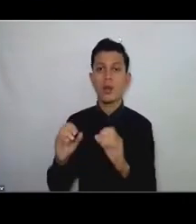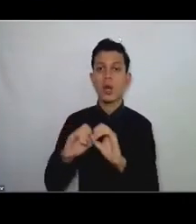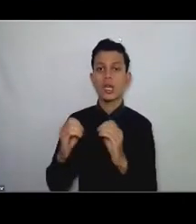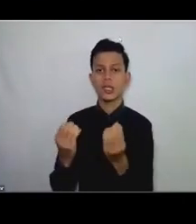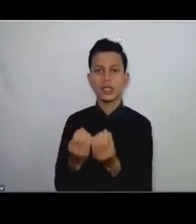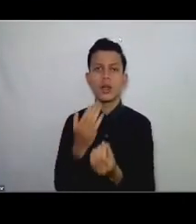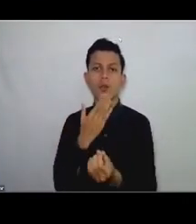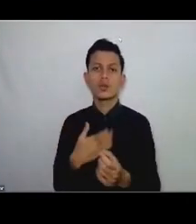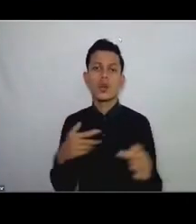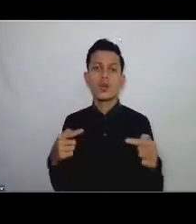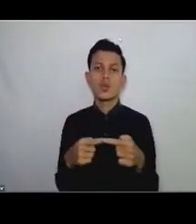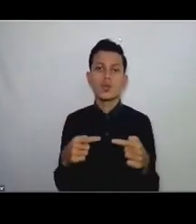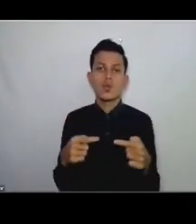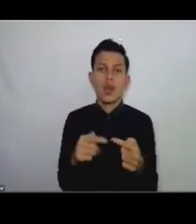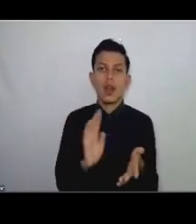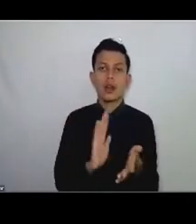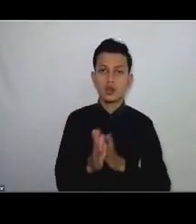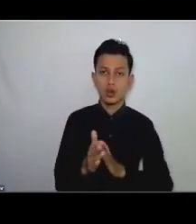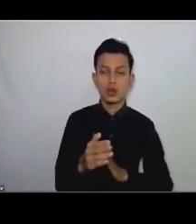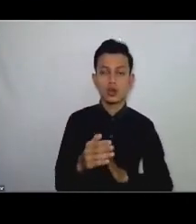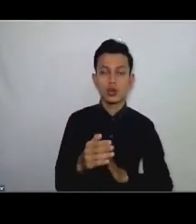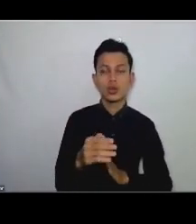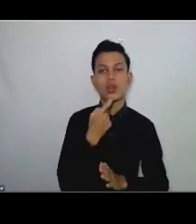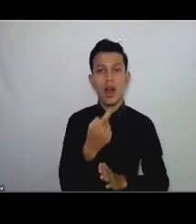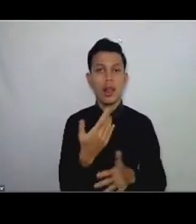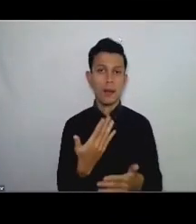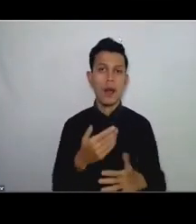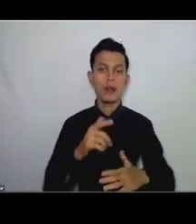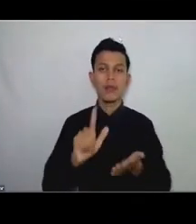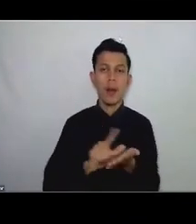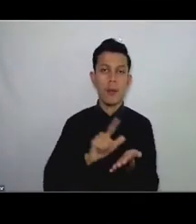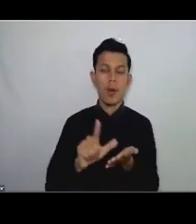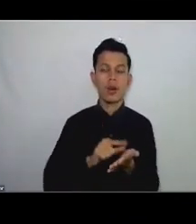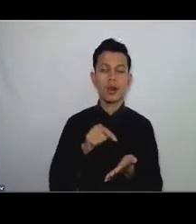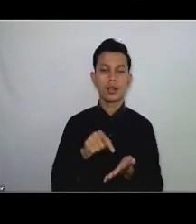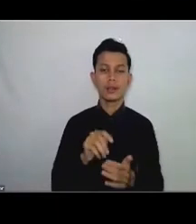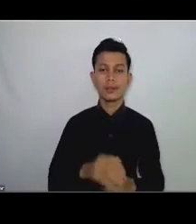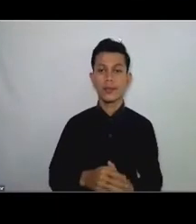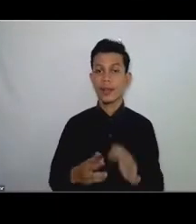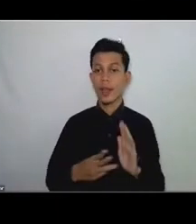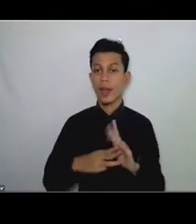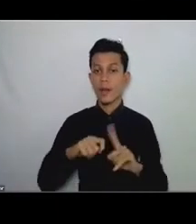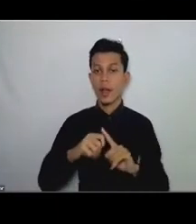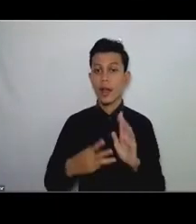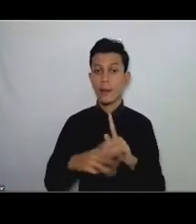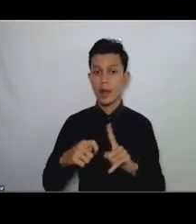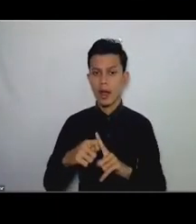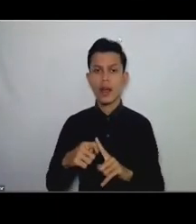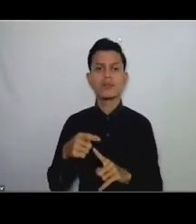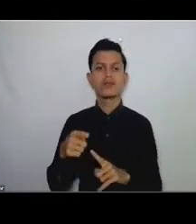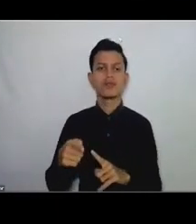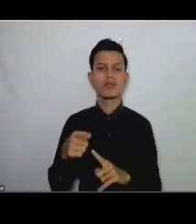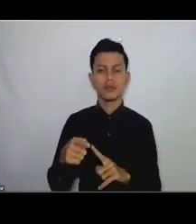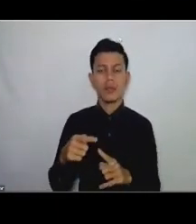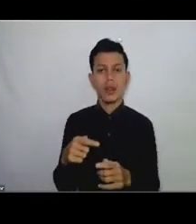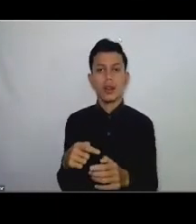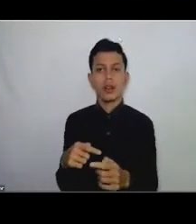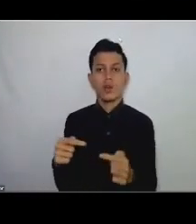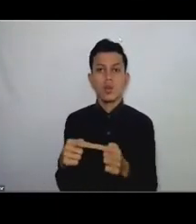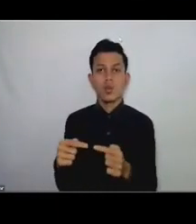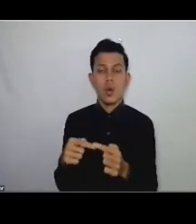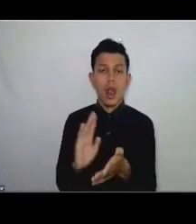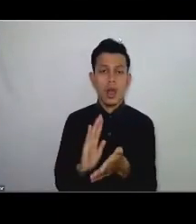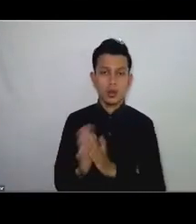dengan substansi Yang dilaporkan majelis kehormatan berpendapat bahwa kepentingan langsung dimaksud dalam pasal 1